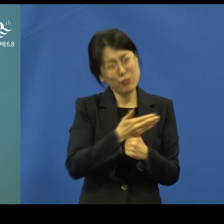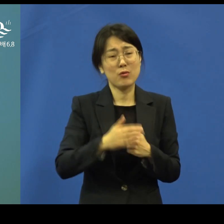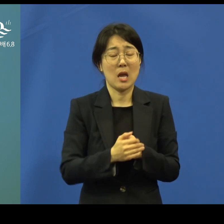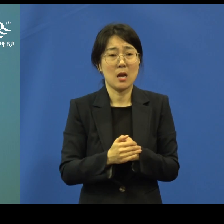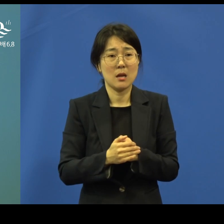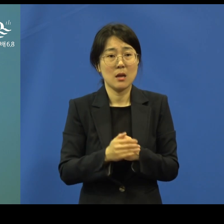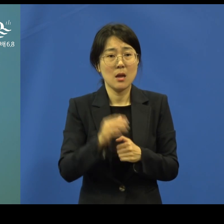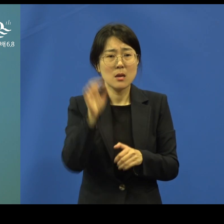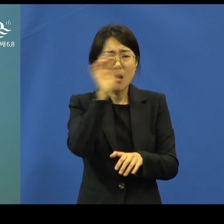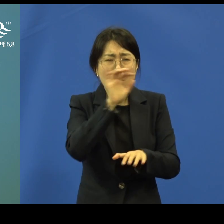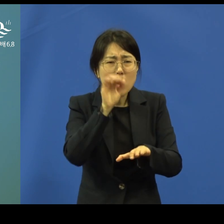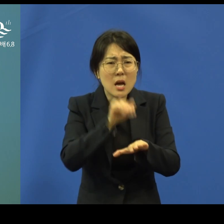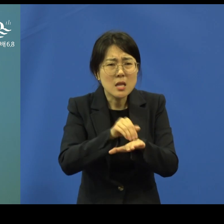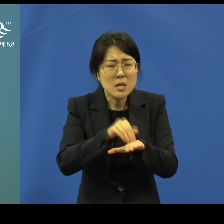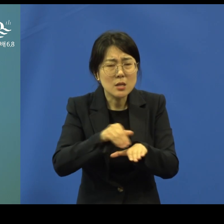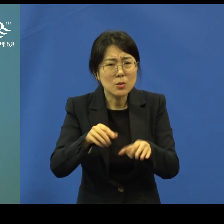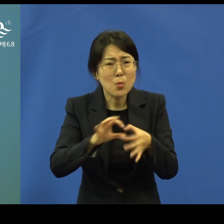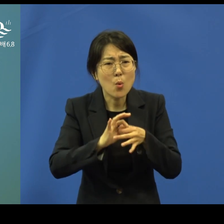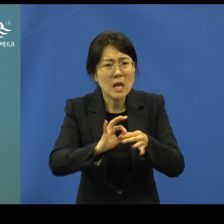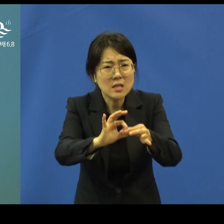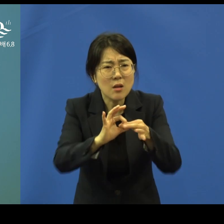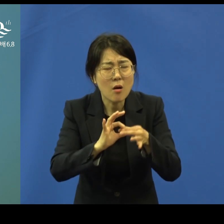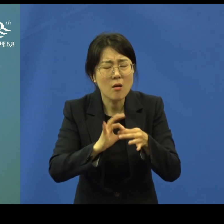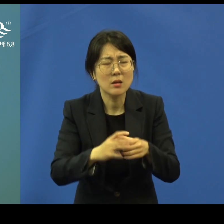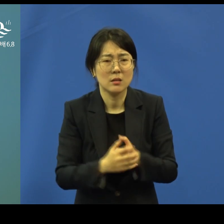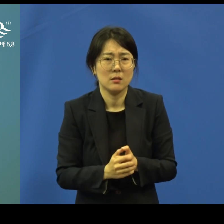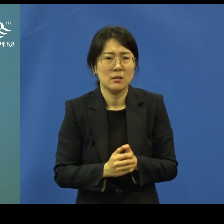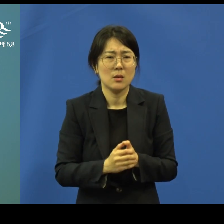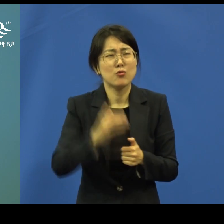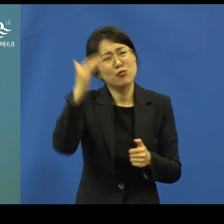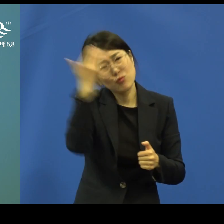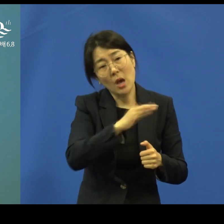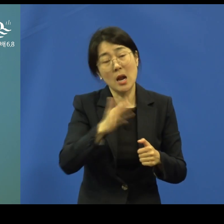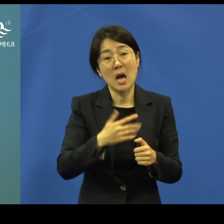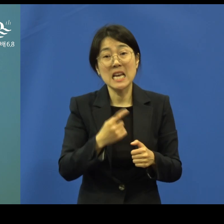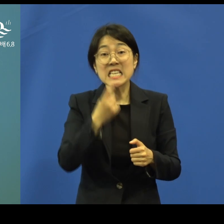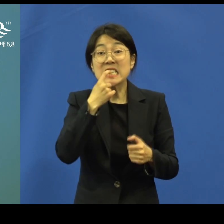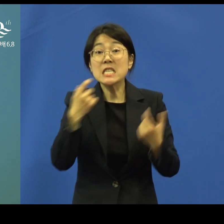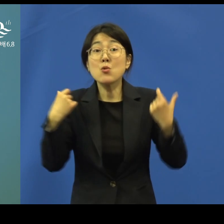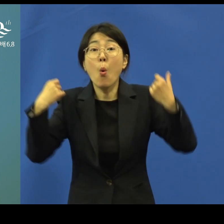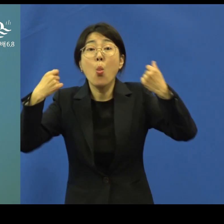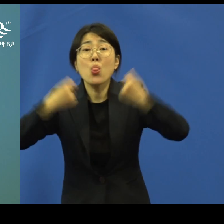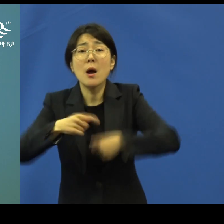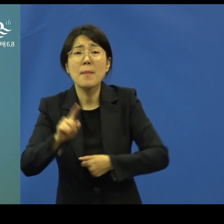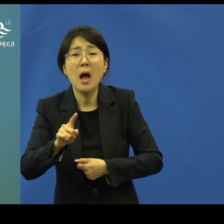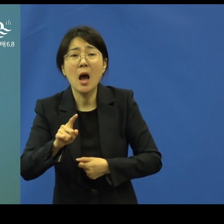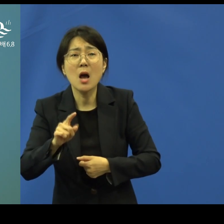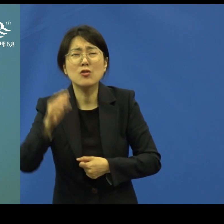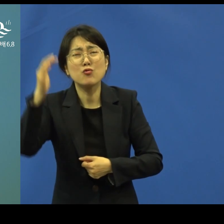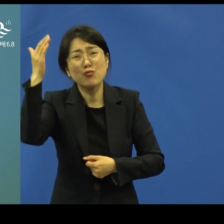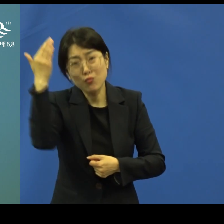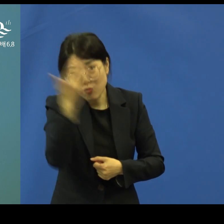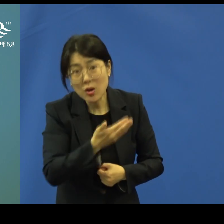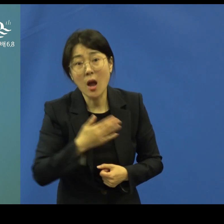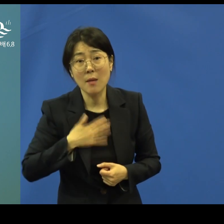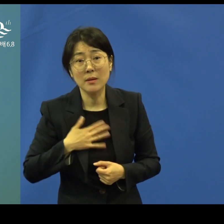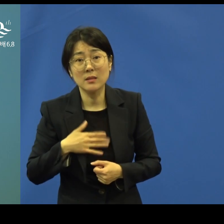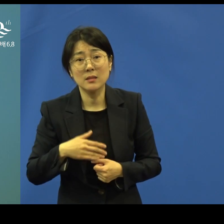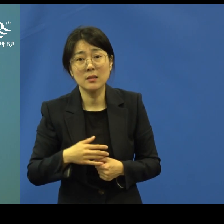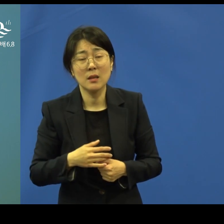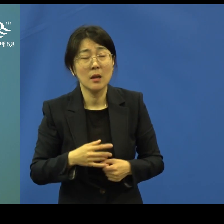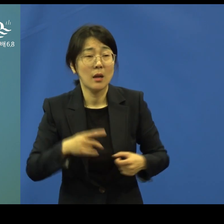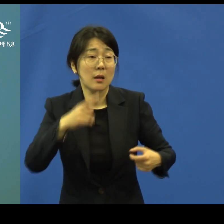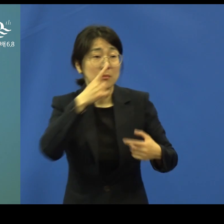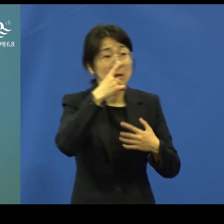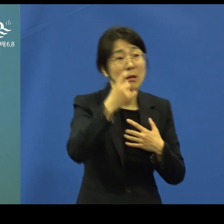그리고 연단을 통해 정결해질 필요가 있다. 그리고 흰옷도 역시 순결함이죠. 벌거벗은 수치를 가려야 한다. 멋진